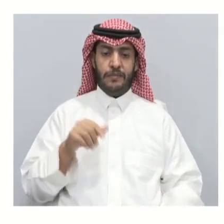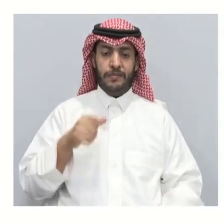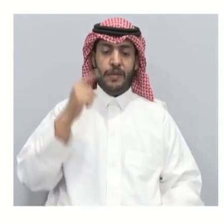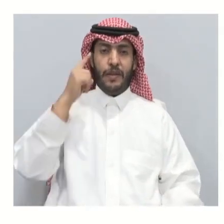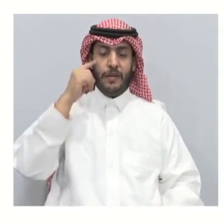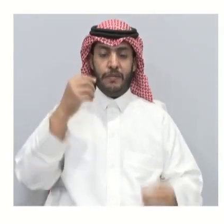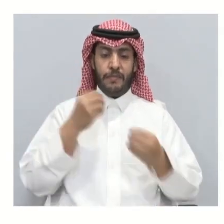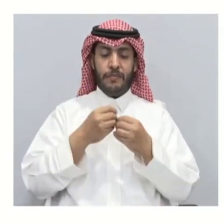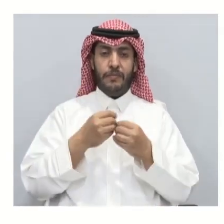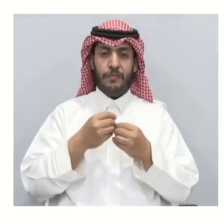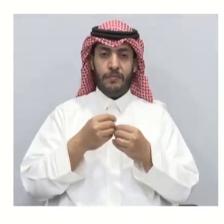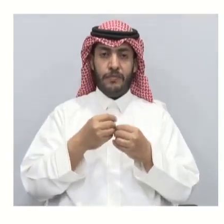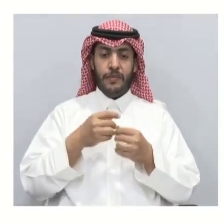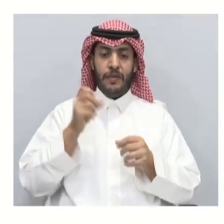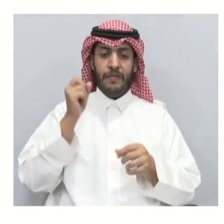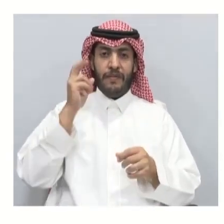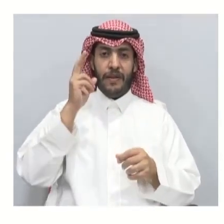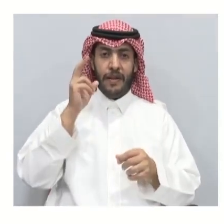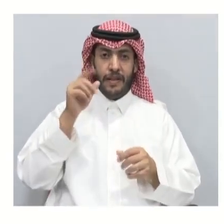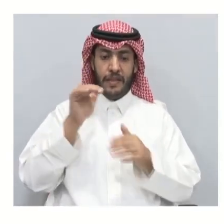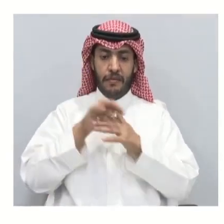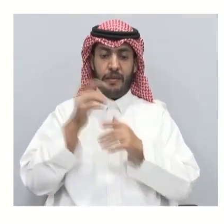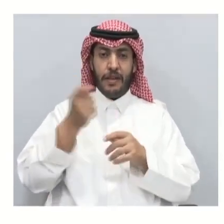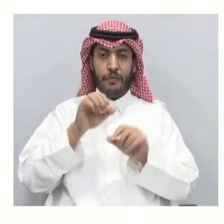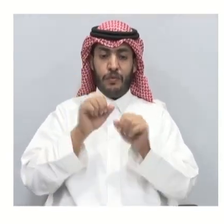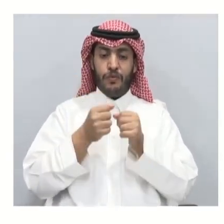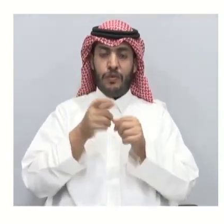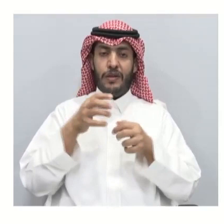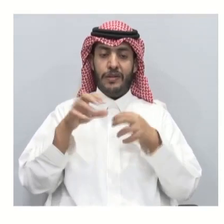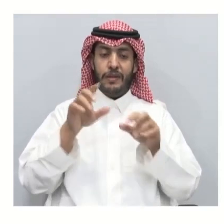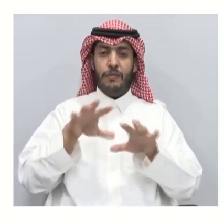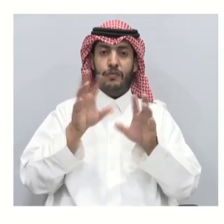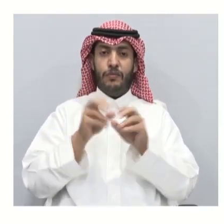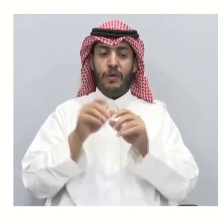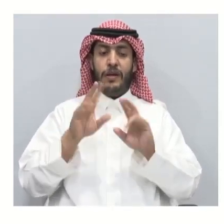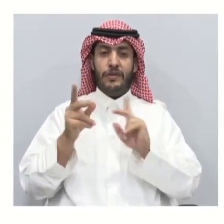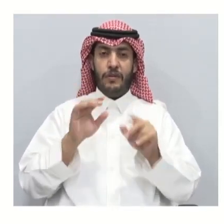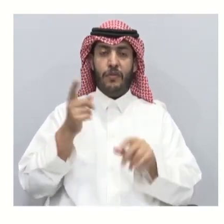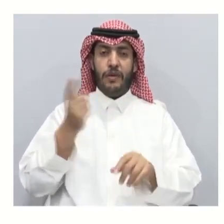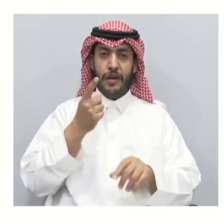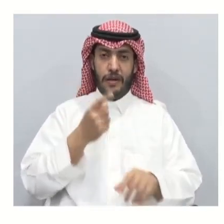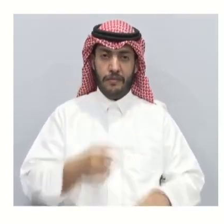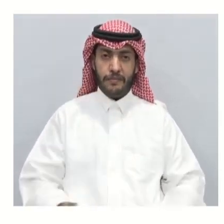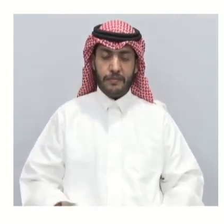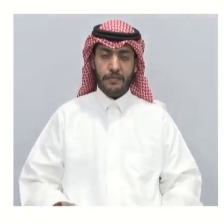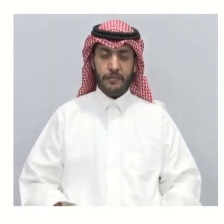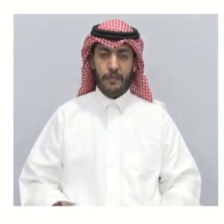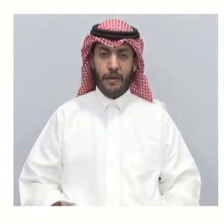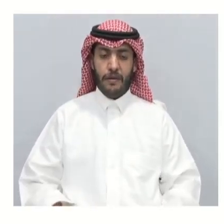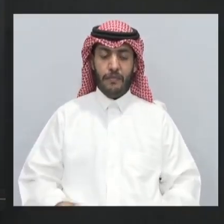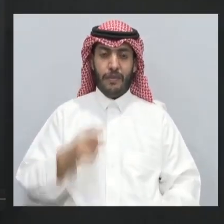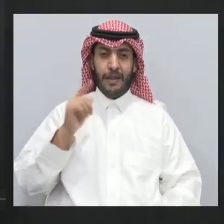نتذكر مع بعض بارك الله فيكم فكره الدرس كتابه الكسور كاجزاء من مجموعه اشياء وقراءتها ولكن